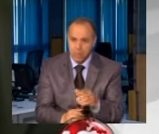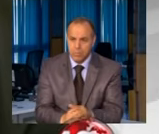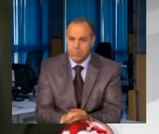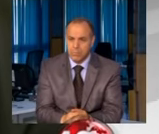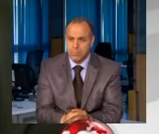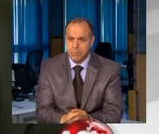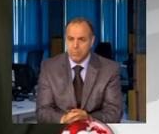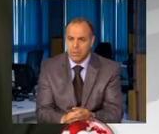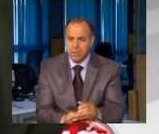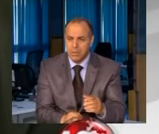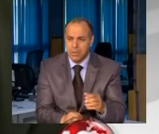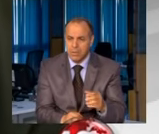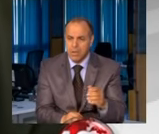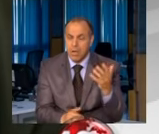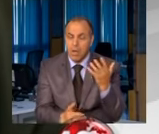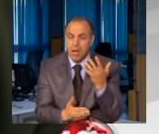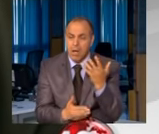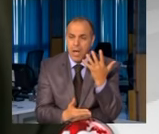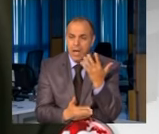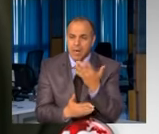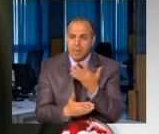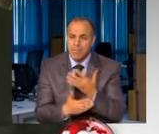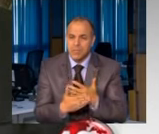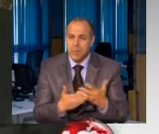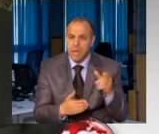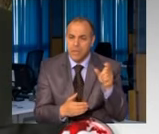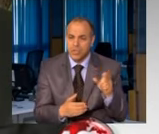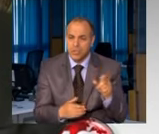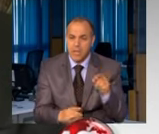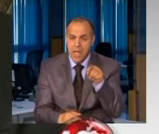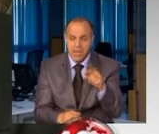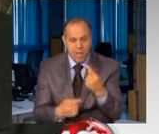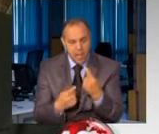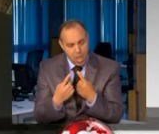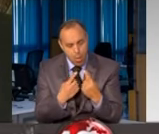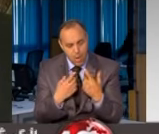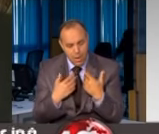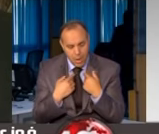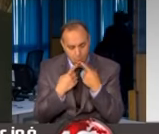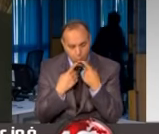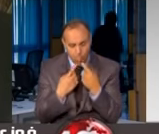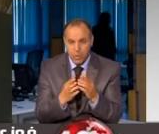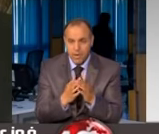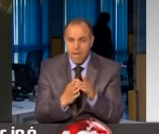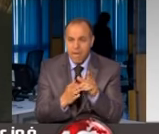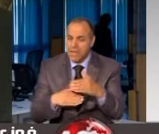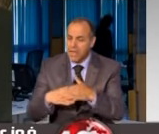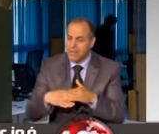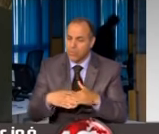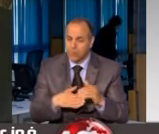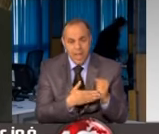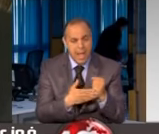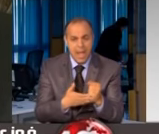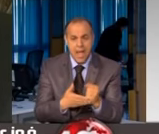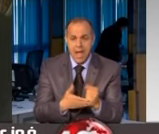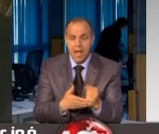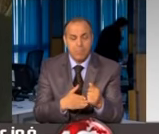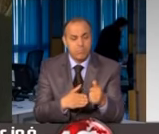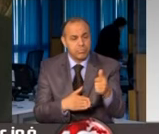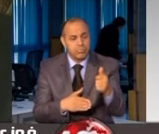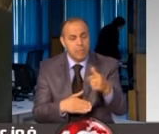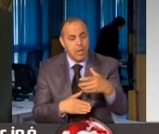معناها تقريبا 5,300,000 أصل. احنا هذا الحوار أردناه يكون معناها فيه توصيات لتعزيز هذه الميزات